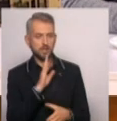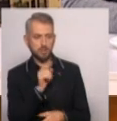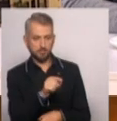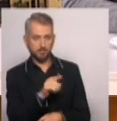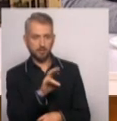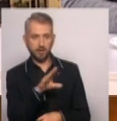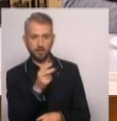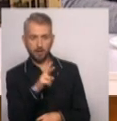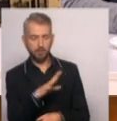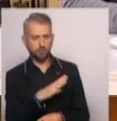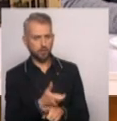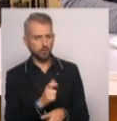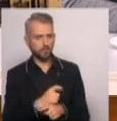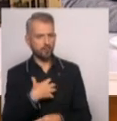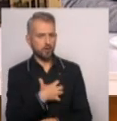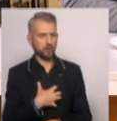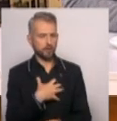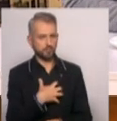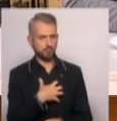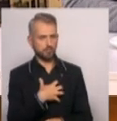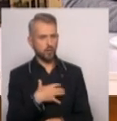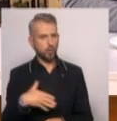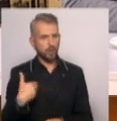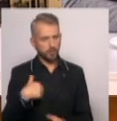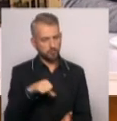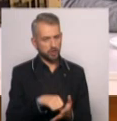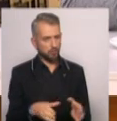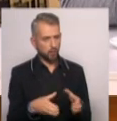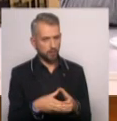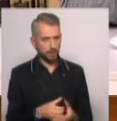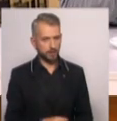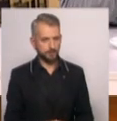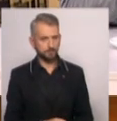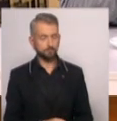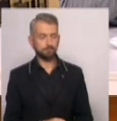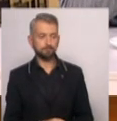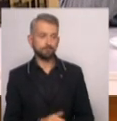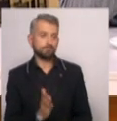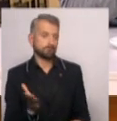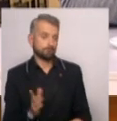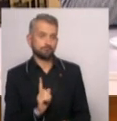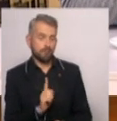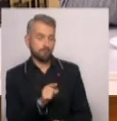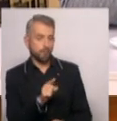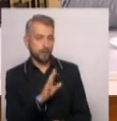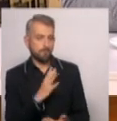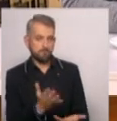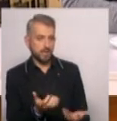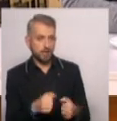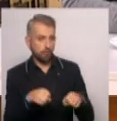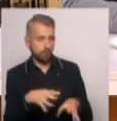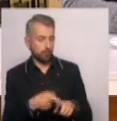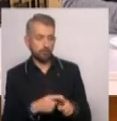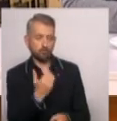ну, досить вагомим, таким корисним членом команди. Але вона прийняла рішення, і це її